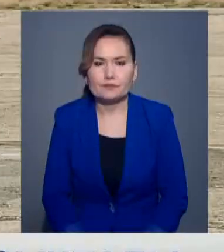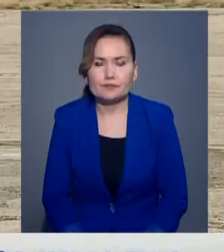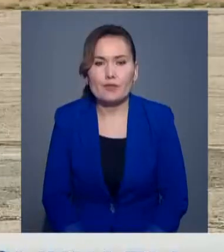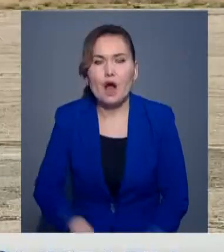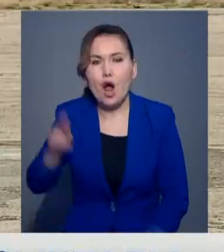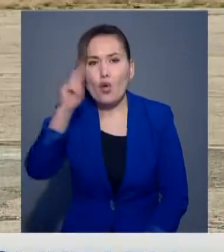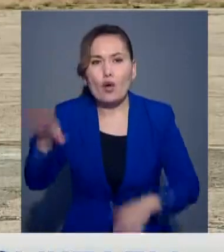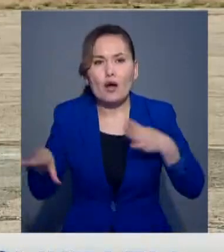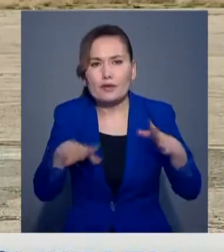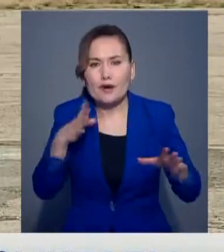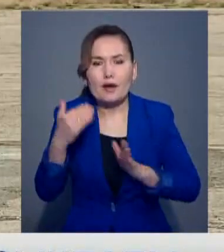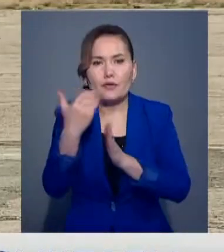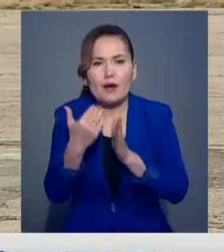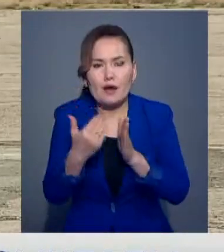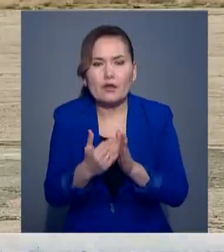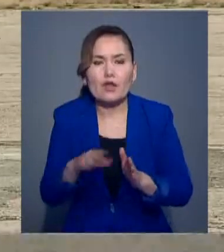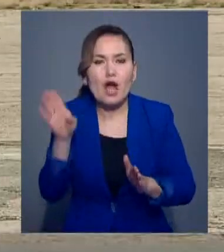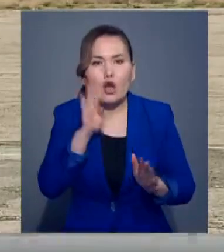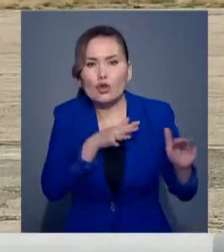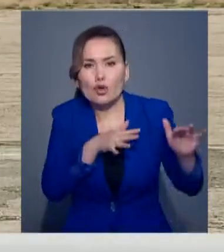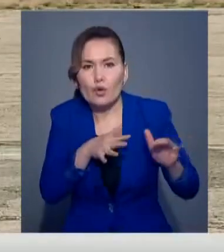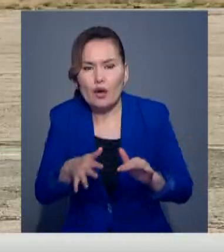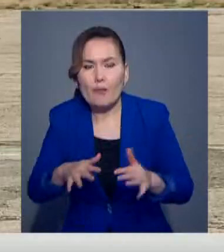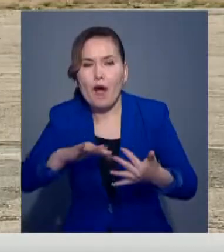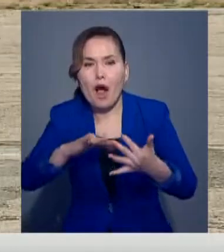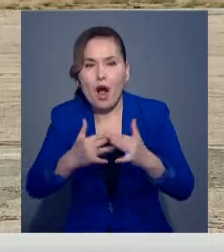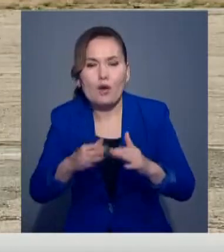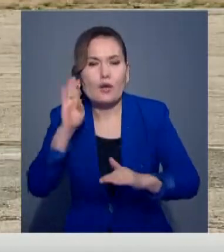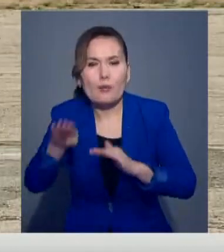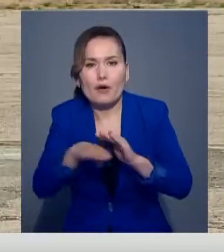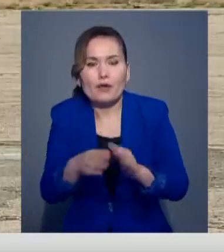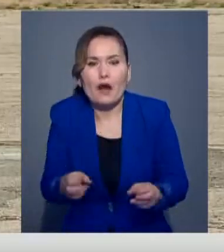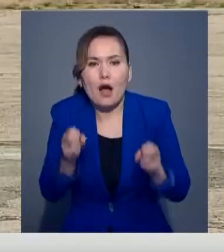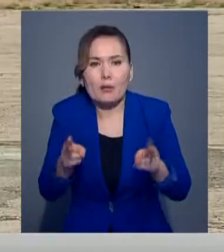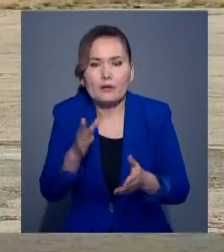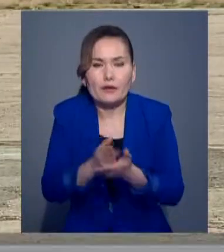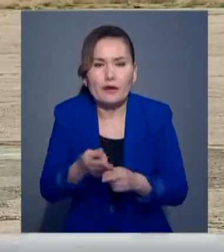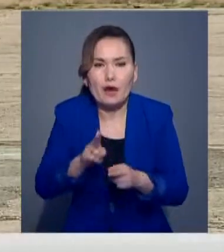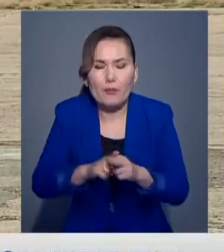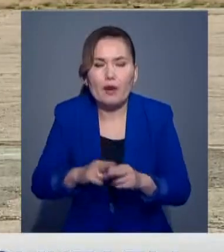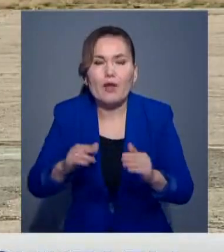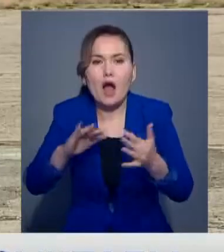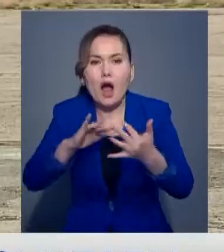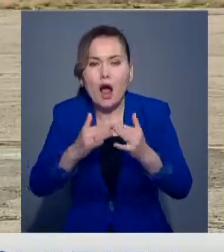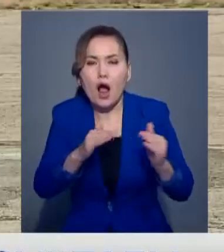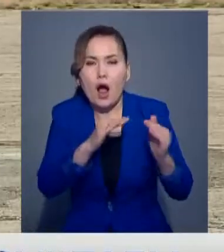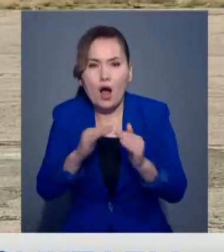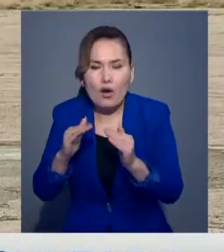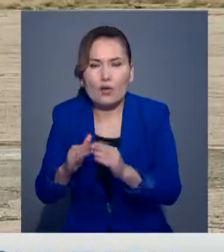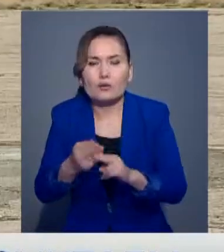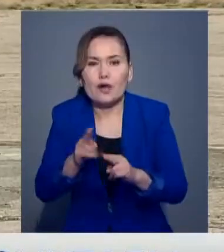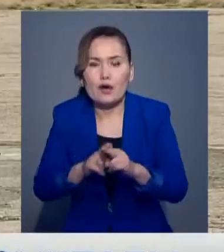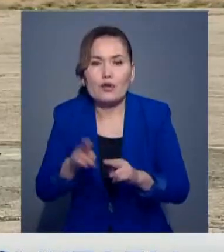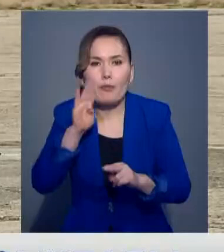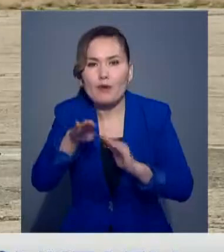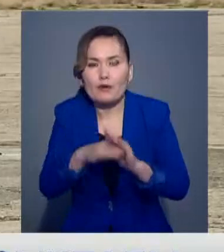Оқу жаттығу сценарий бойынша тау бөктеріндегі бірнеше елді мекенде су басып қауіп төніп тұр. Кейбір ауылда қора қопсы құлап зардап шеккен екі адамды қауіпсіз